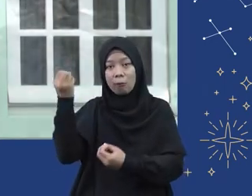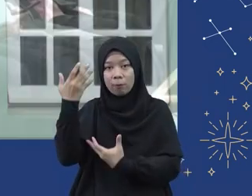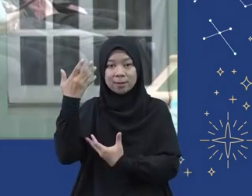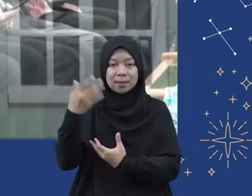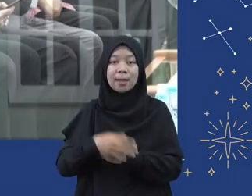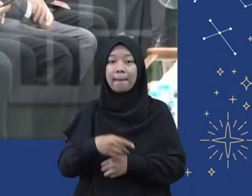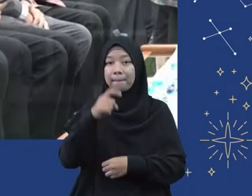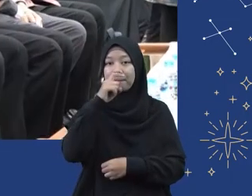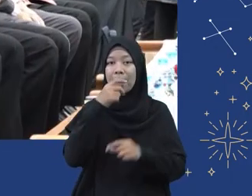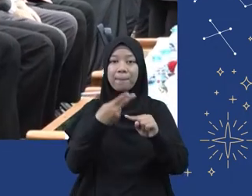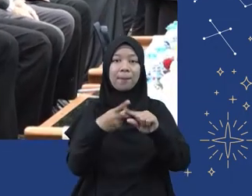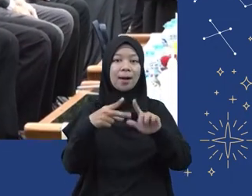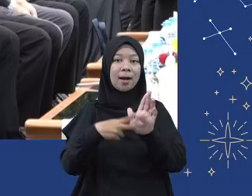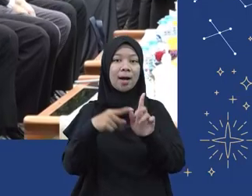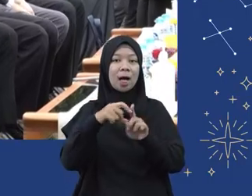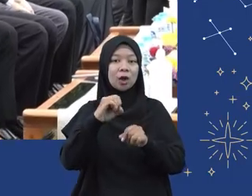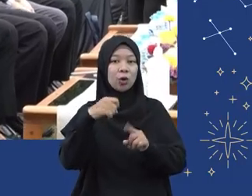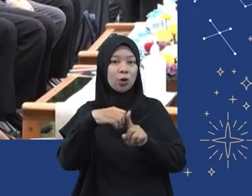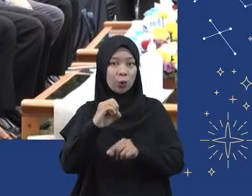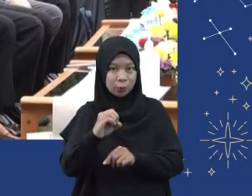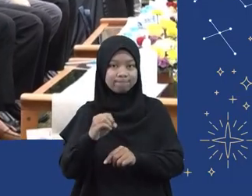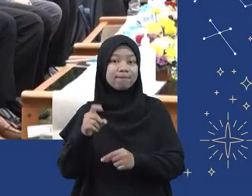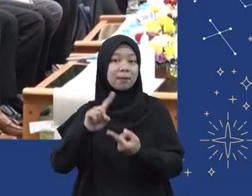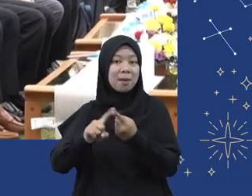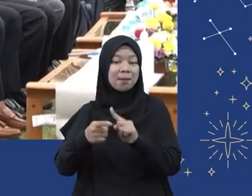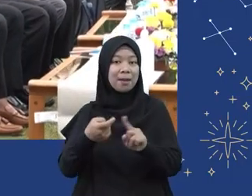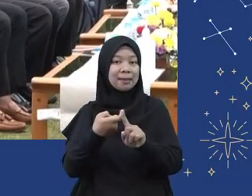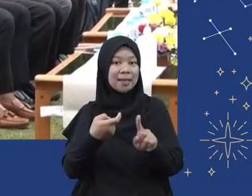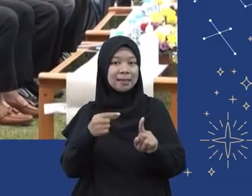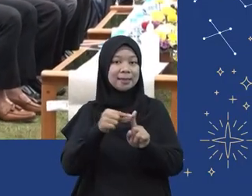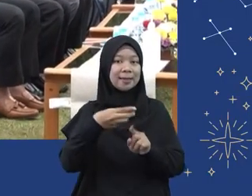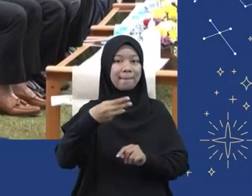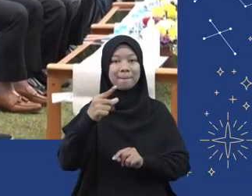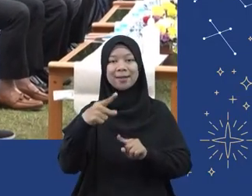Handoko kemudian juga kawan-kawan Dari Pertamina Dari